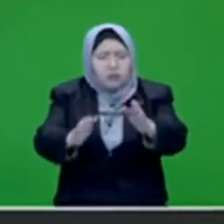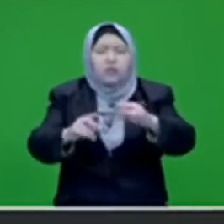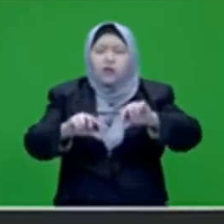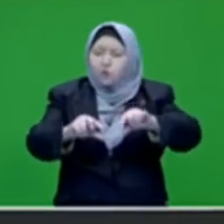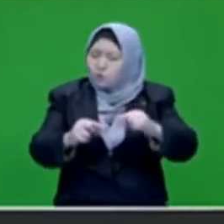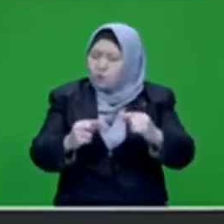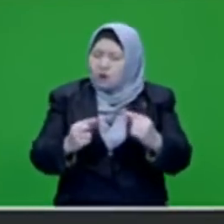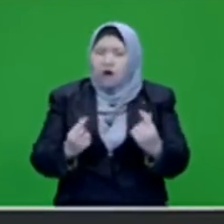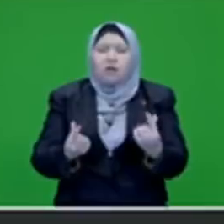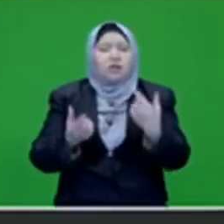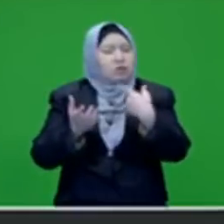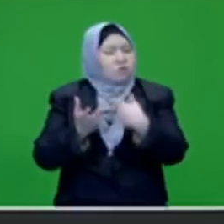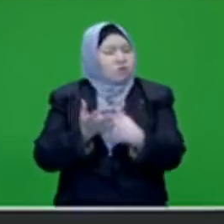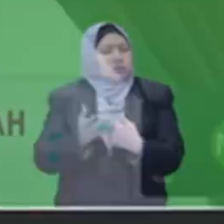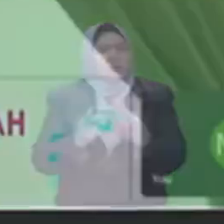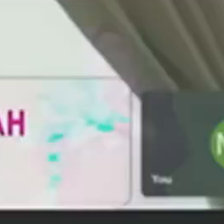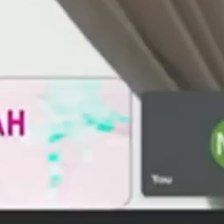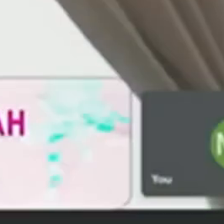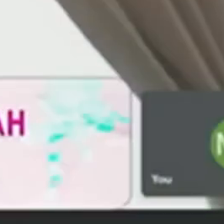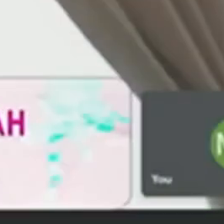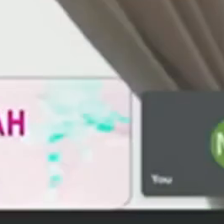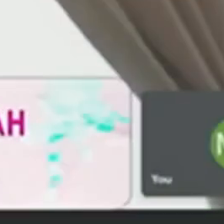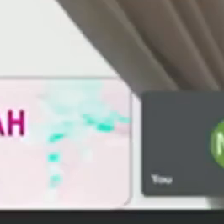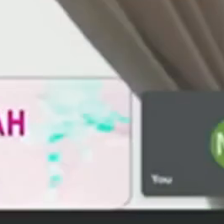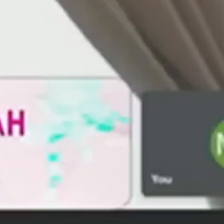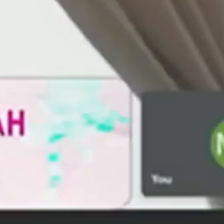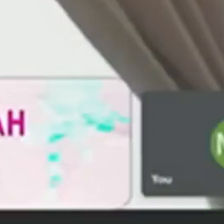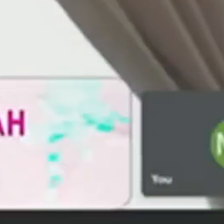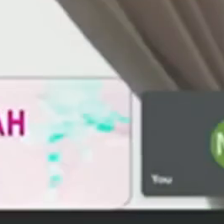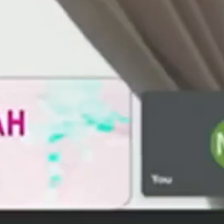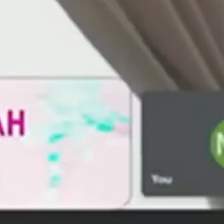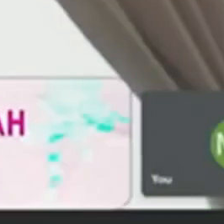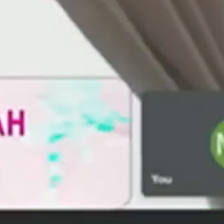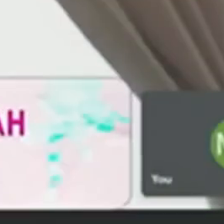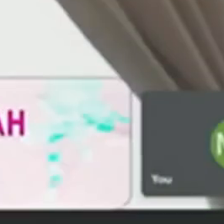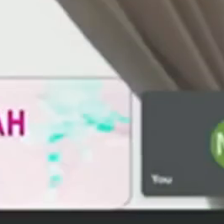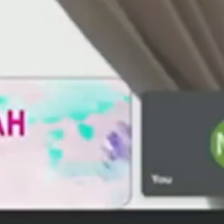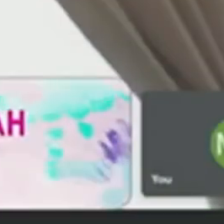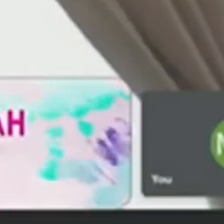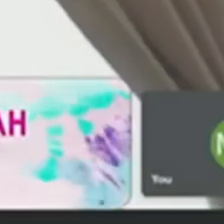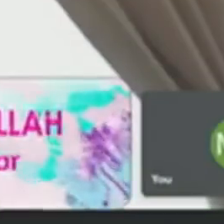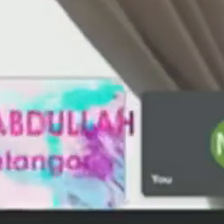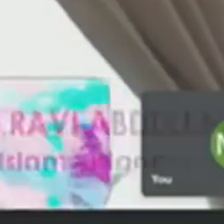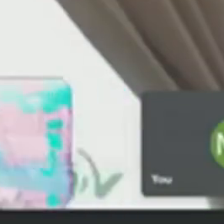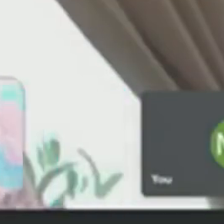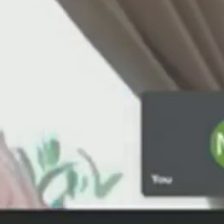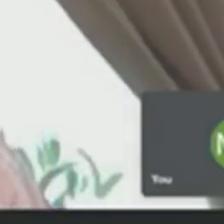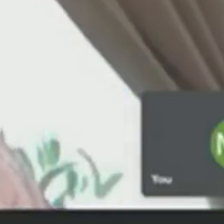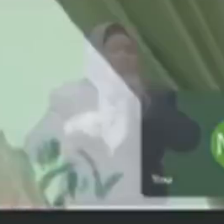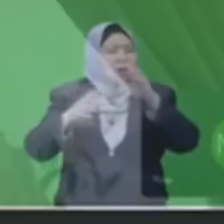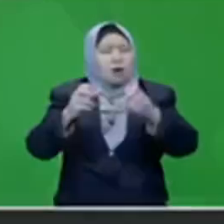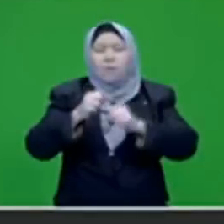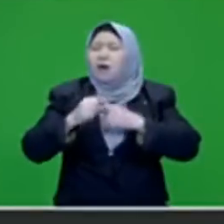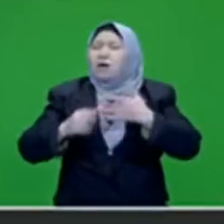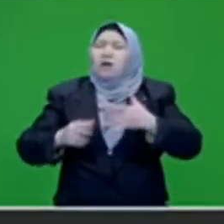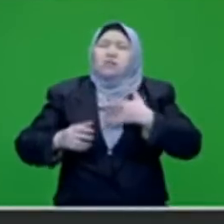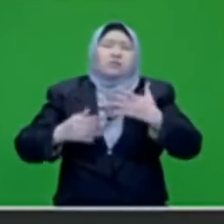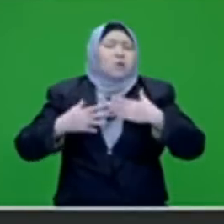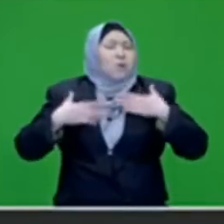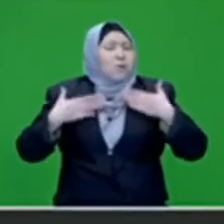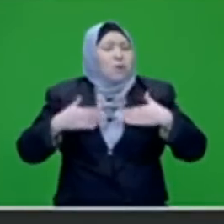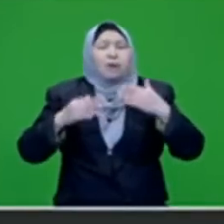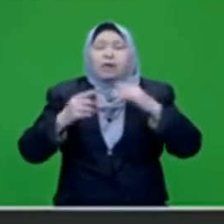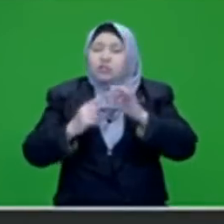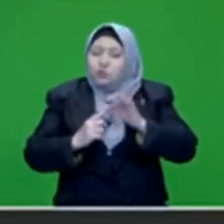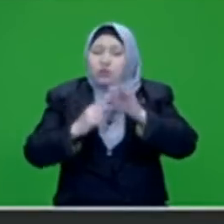man dhaqaha. Hidup di bawah limbungan naungan Al-Quran adalah satu nikmat, tidak akan dapat dikecapi nikmat tersebut, melainkan orang